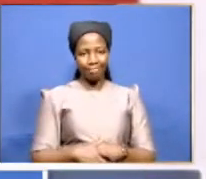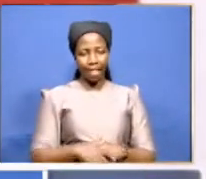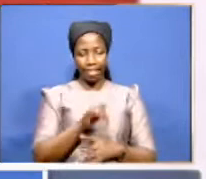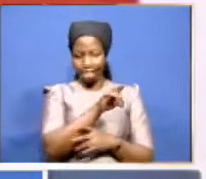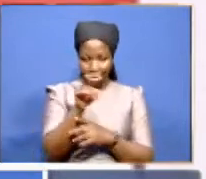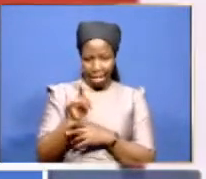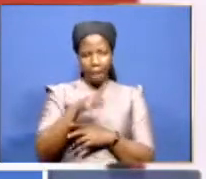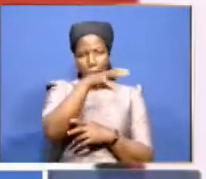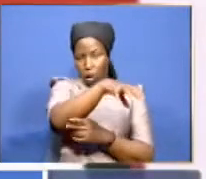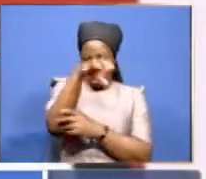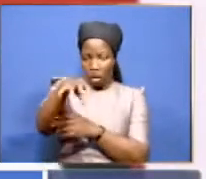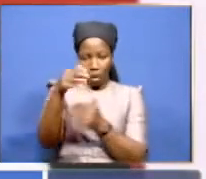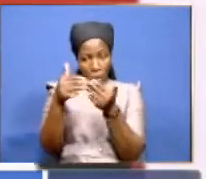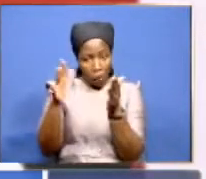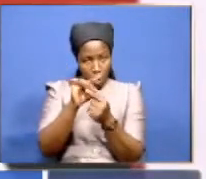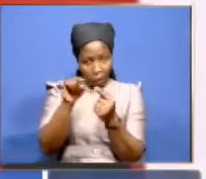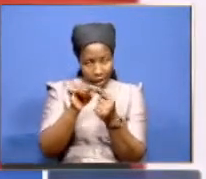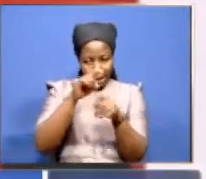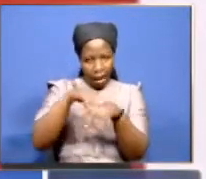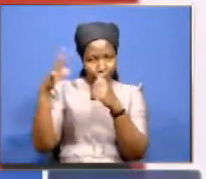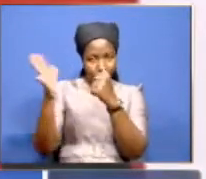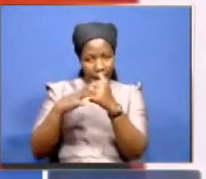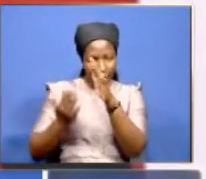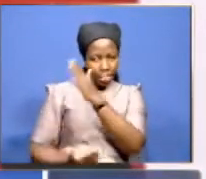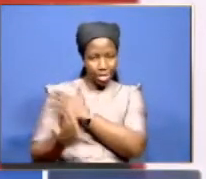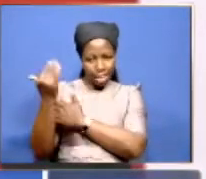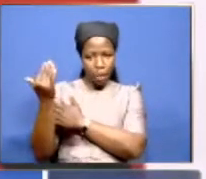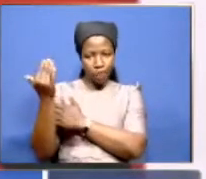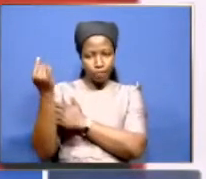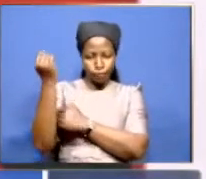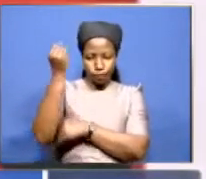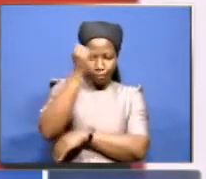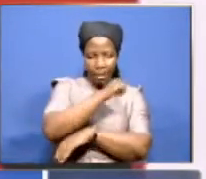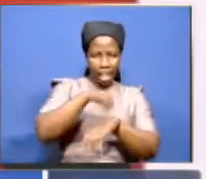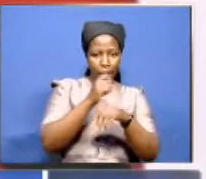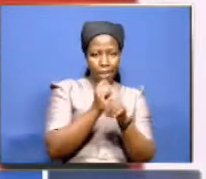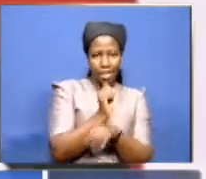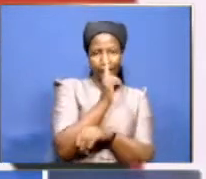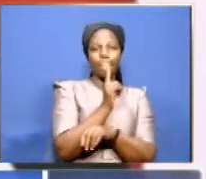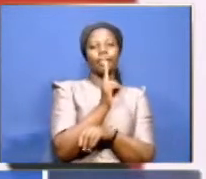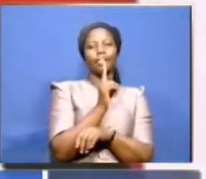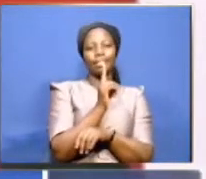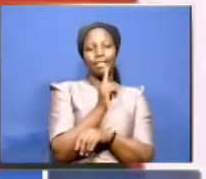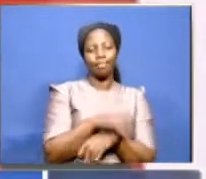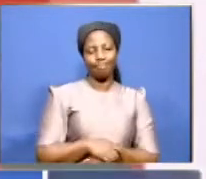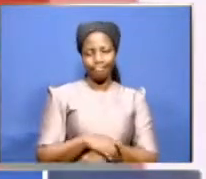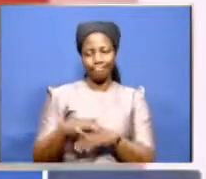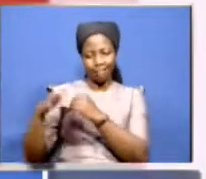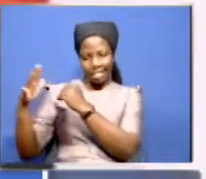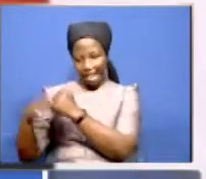haya yatafunguliwa kuanzia saa 3 asubuhi mpaka saa 5, from 9 to